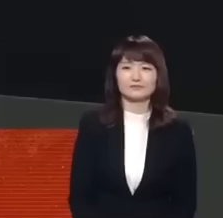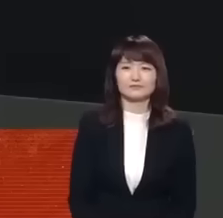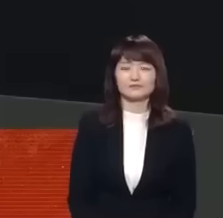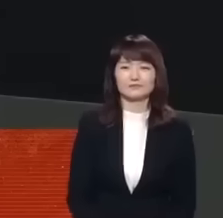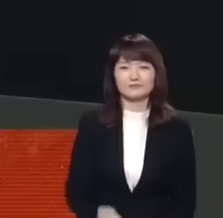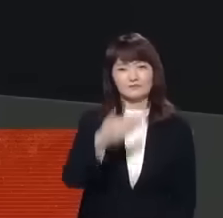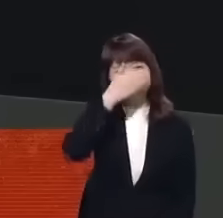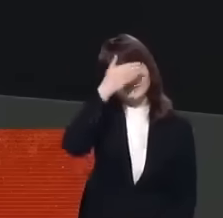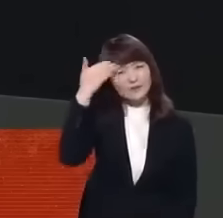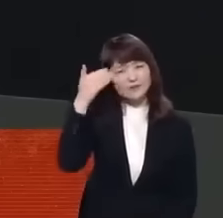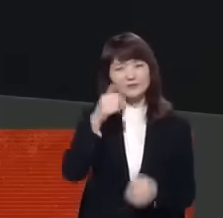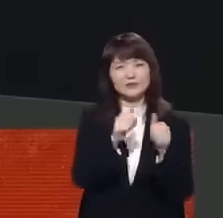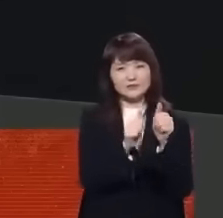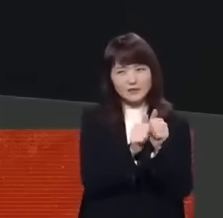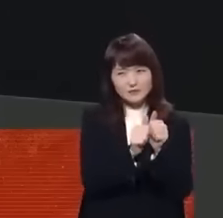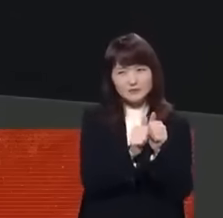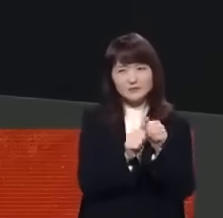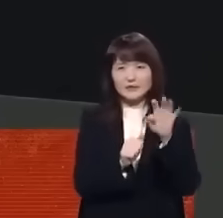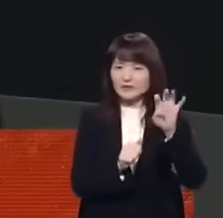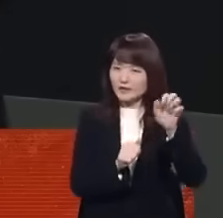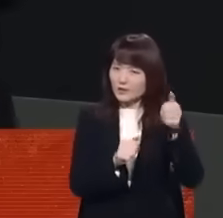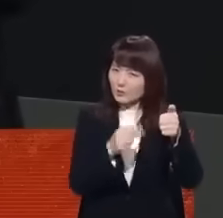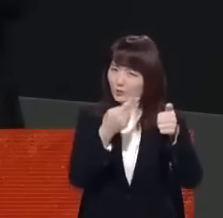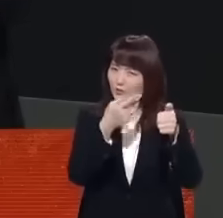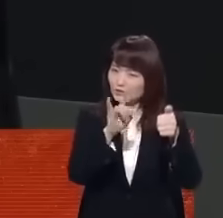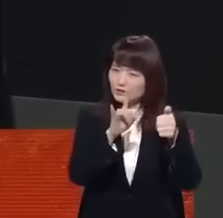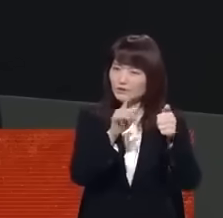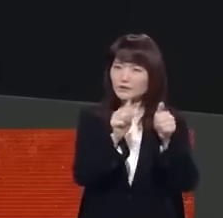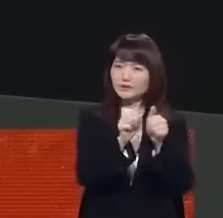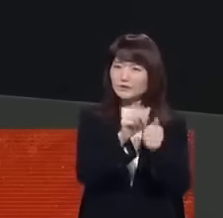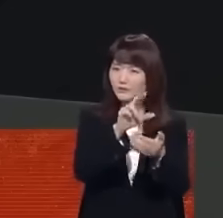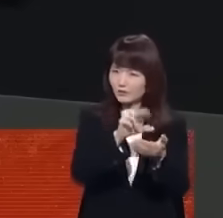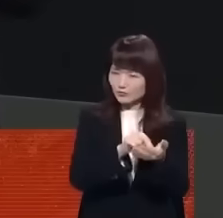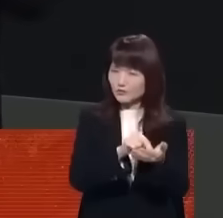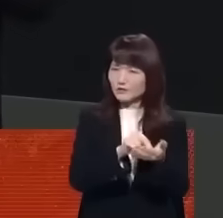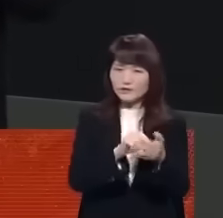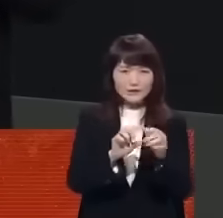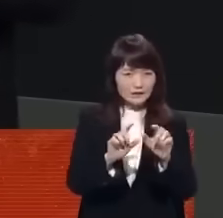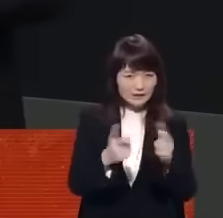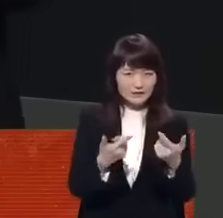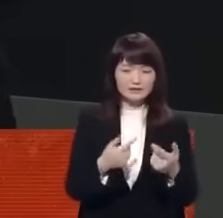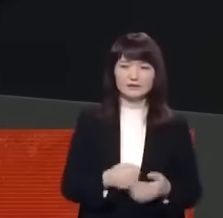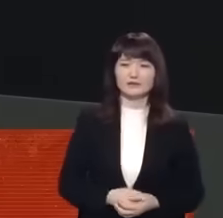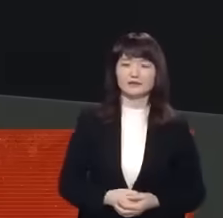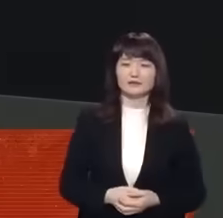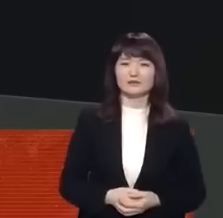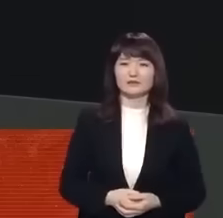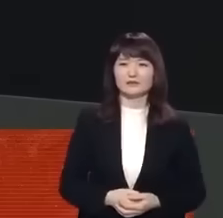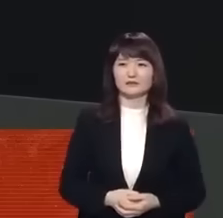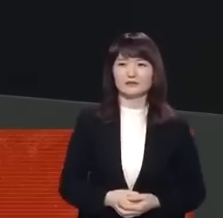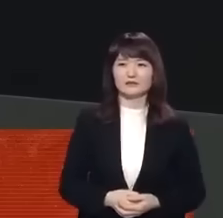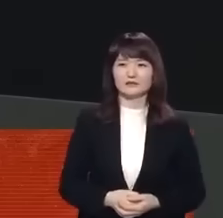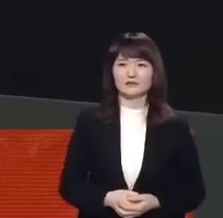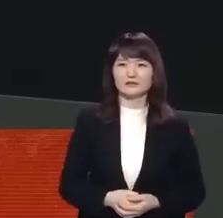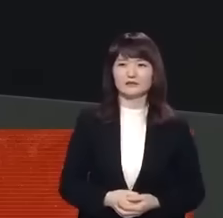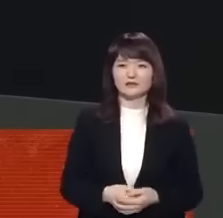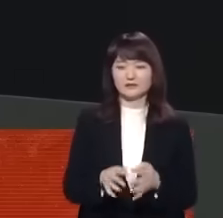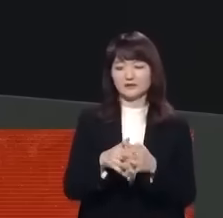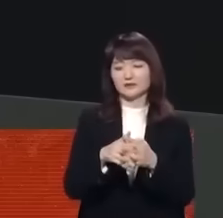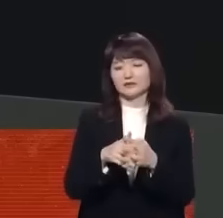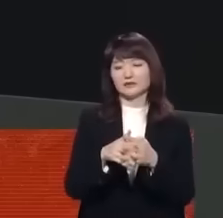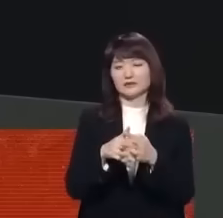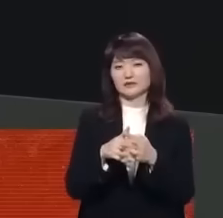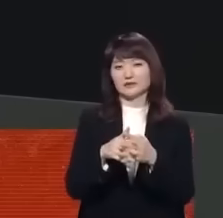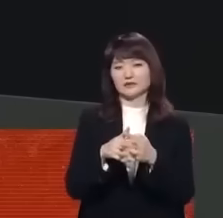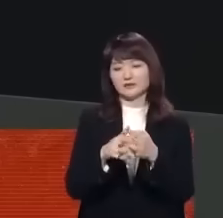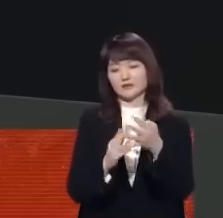젊은 남성, 뭐 중년의 남성 이런 문제가 아니고요. 자, 소장님. 네. 방금 보셨죠? 그 영수증